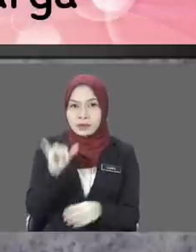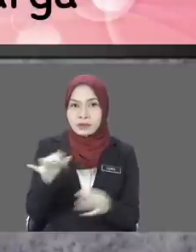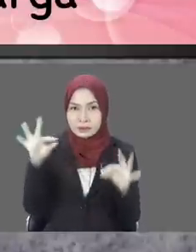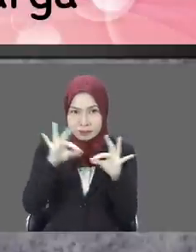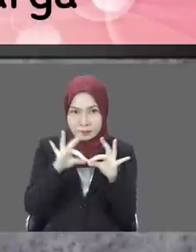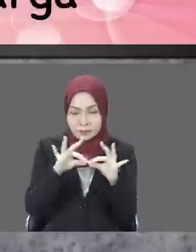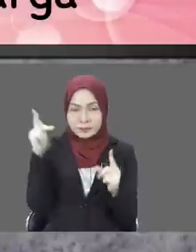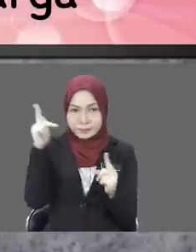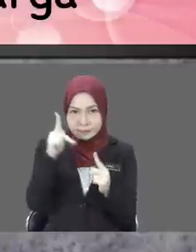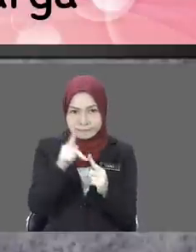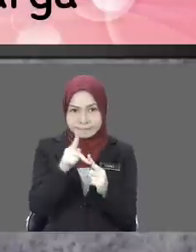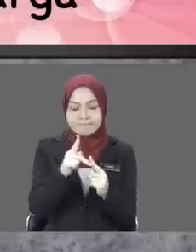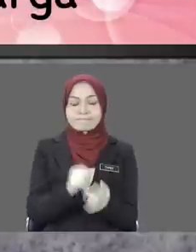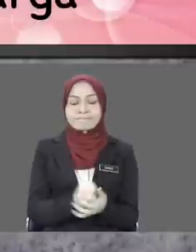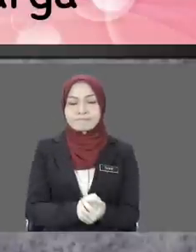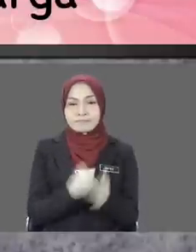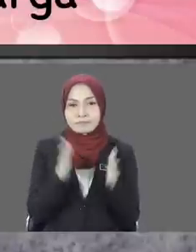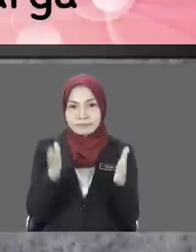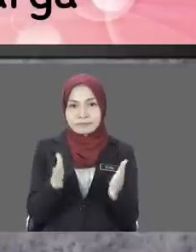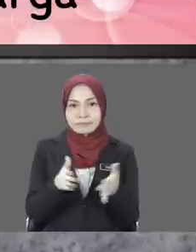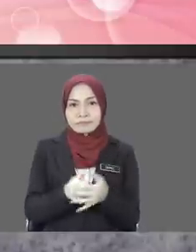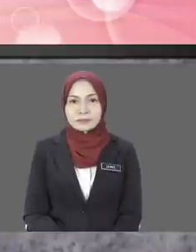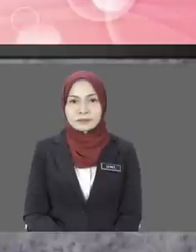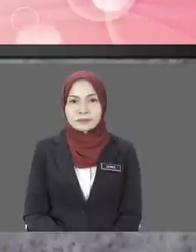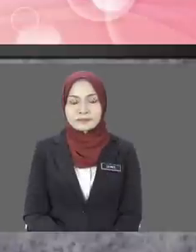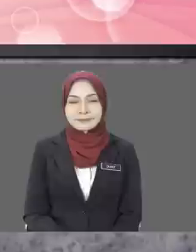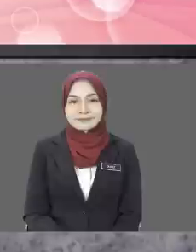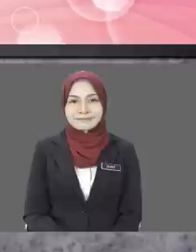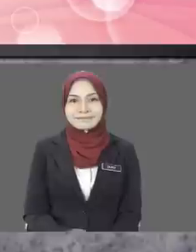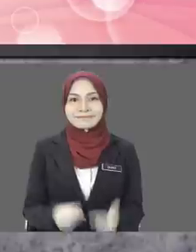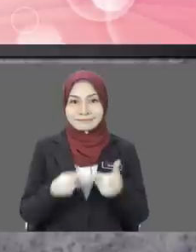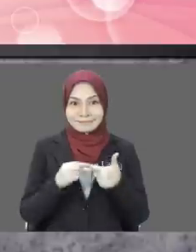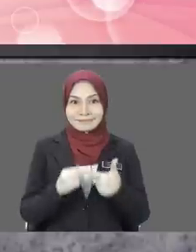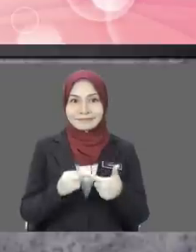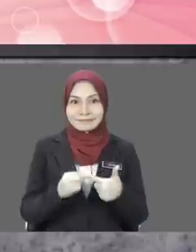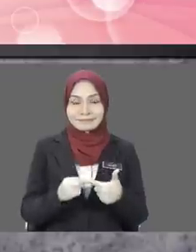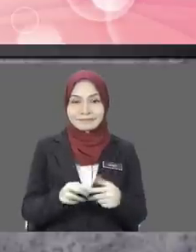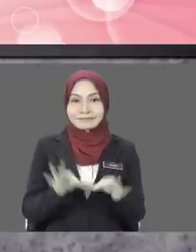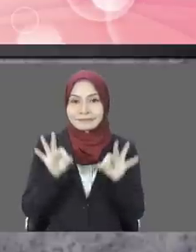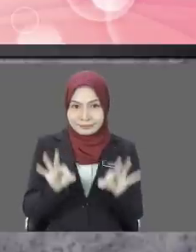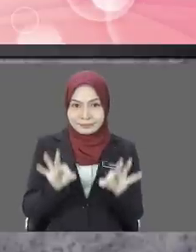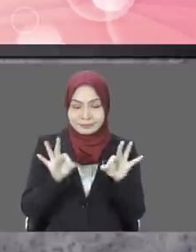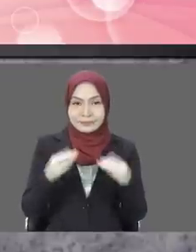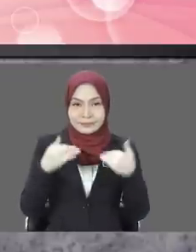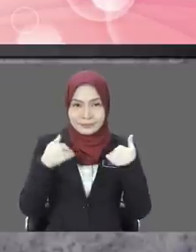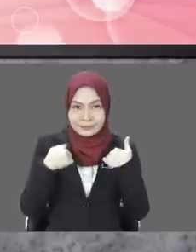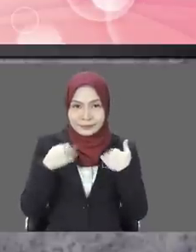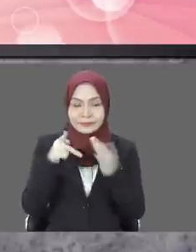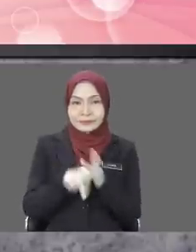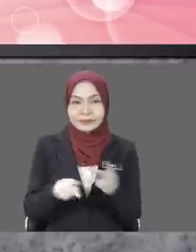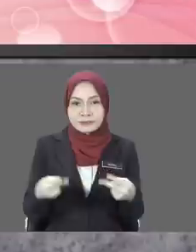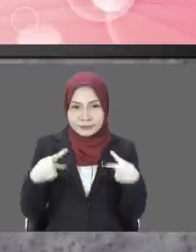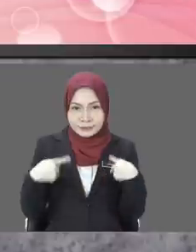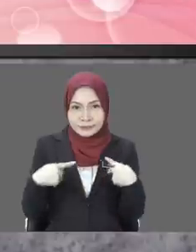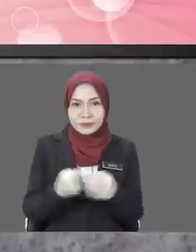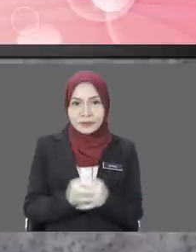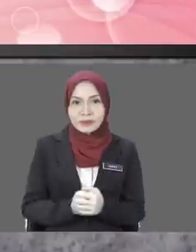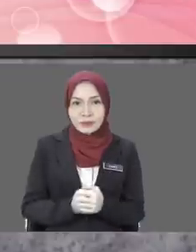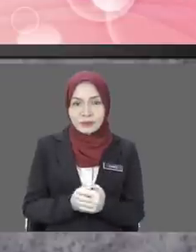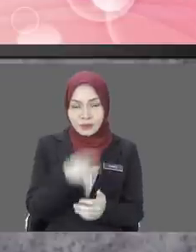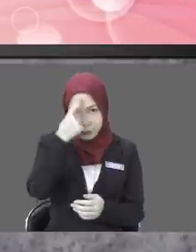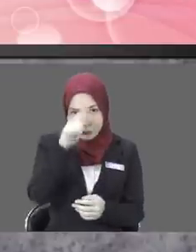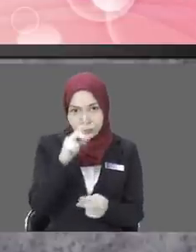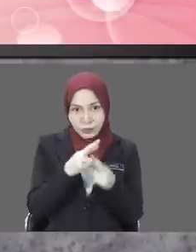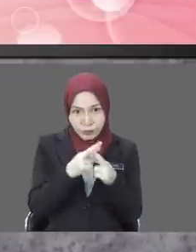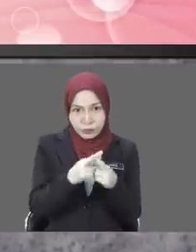klien mengikut keperluan kedua sekiranya terdapat keperluan untuk merujuk